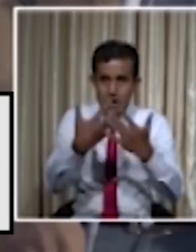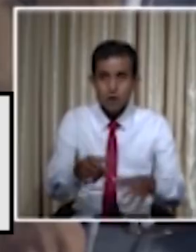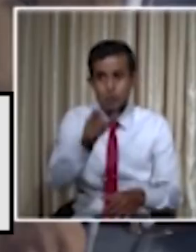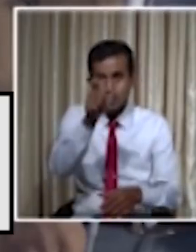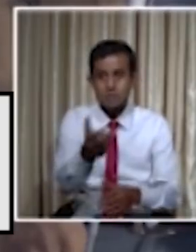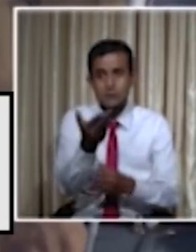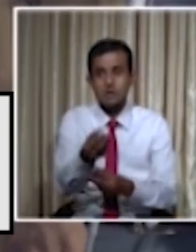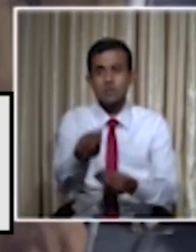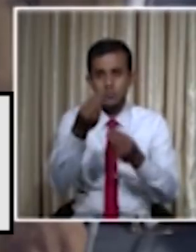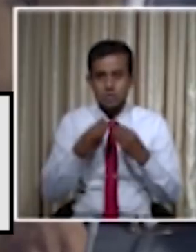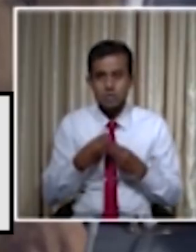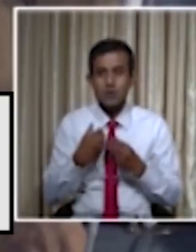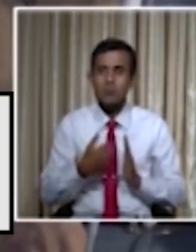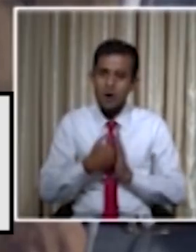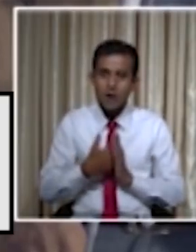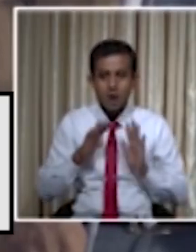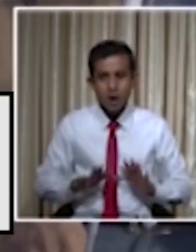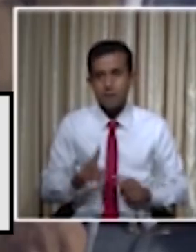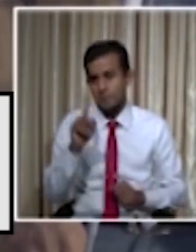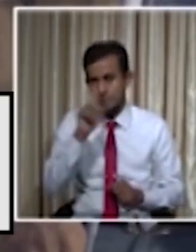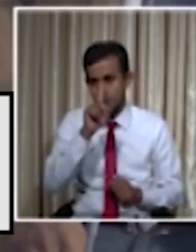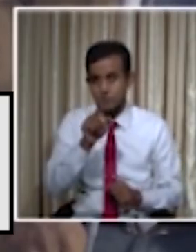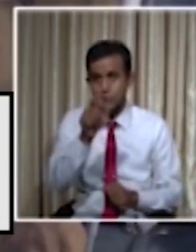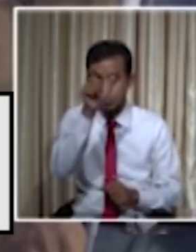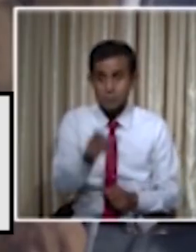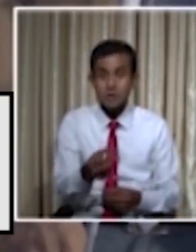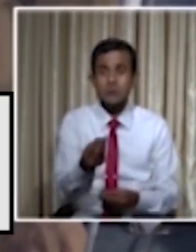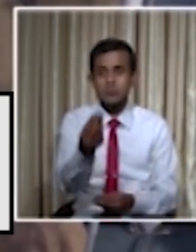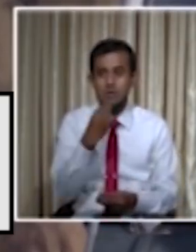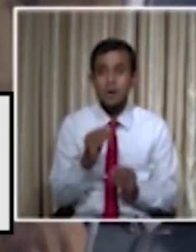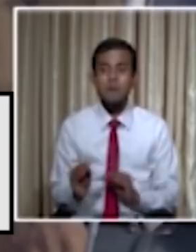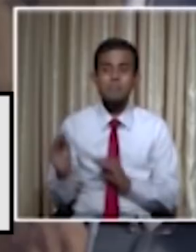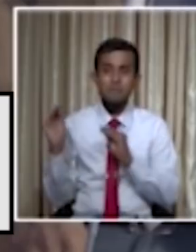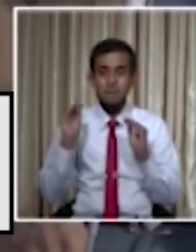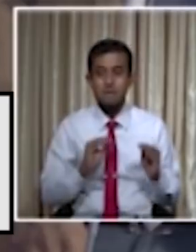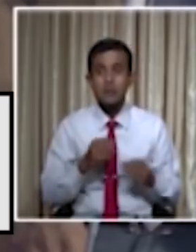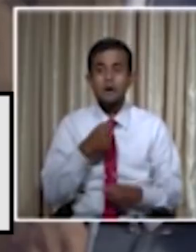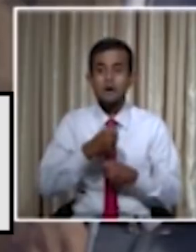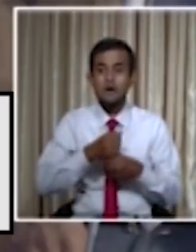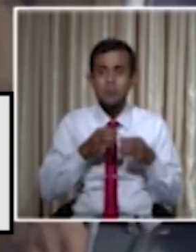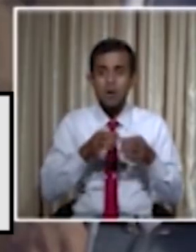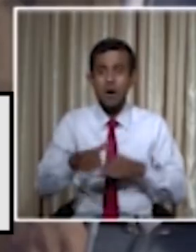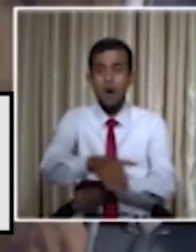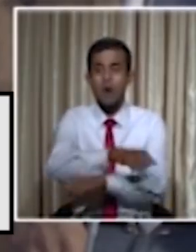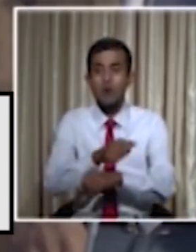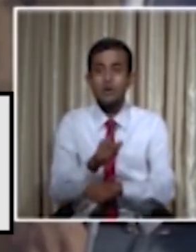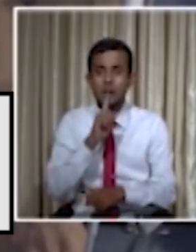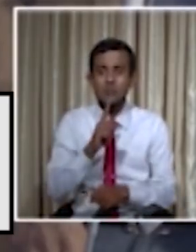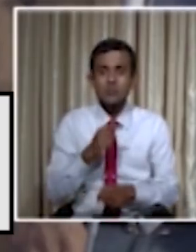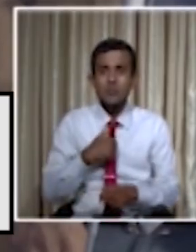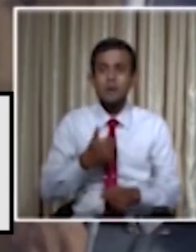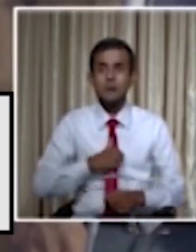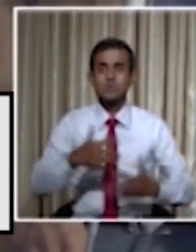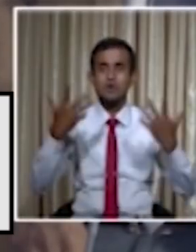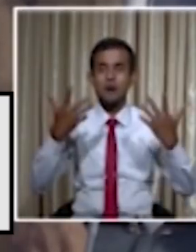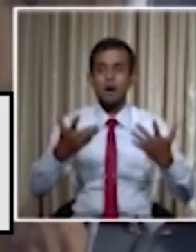ඒ ඉල්ලීම ලබා දුන්නා. අපි ඒකට ගරු කරනවා පළවෙනියෙන්ම. ඔබතුමා ඒ ඉල්ලීම ලබා දුන්නාට පස්සේ ආණ්ඩුපක්ෂයේ ප්‍රධාන සංවිධායකතුමා කිව්වා අපි ඒකට